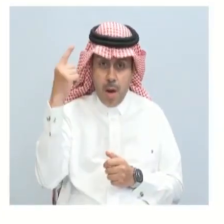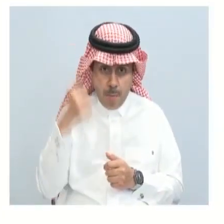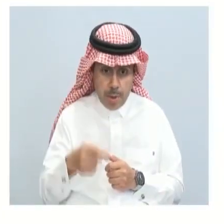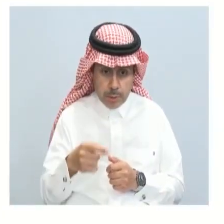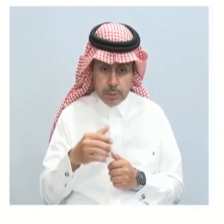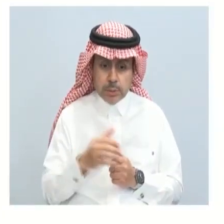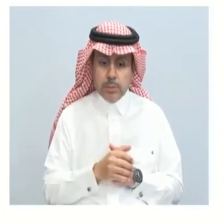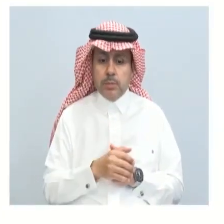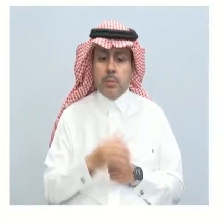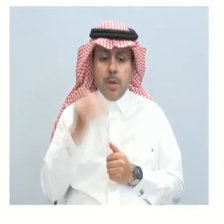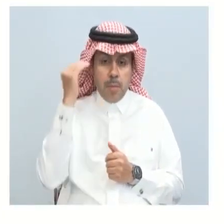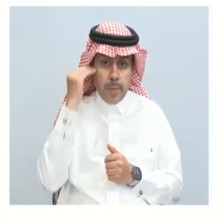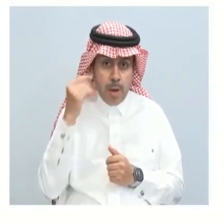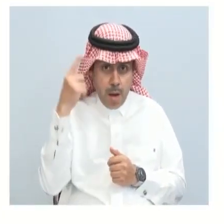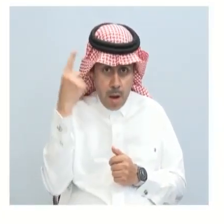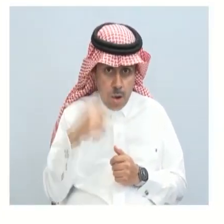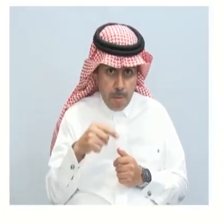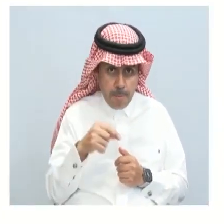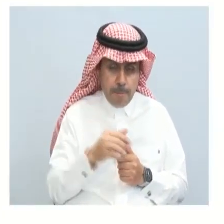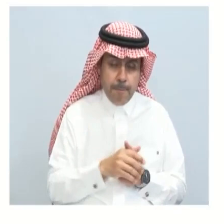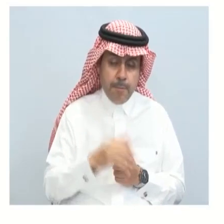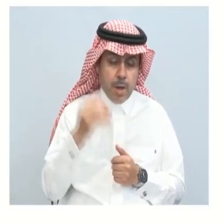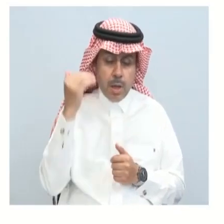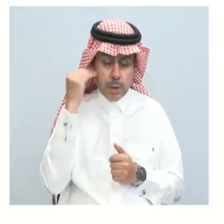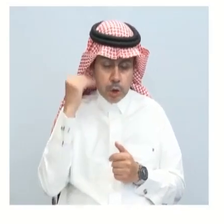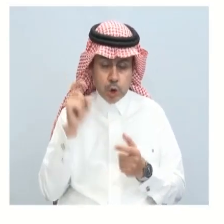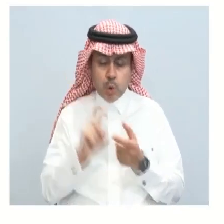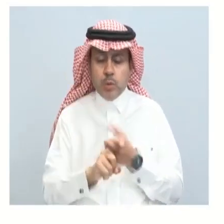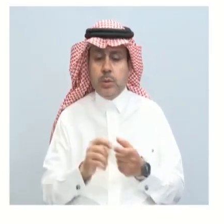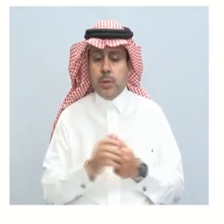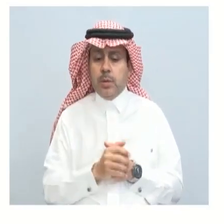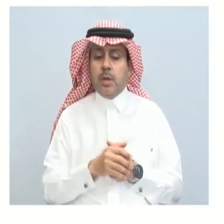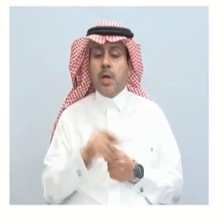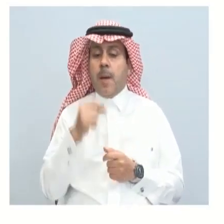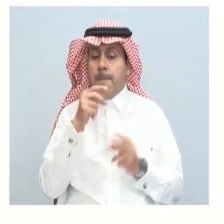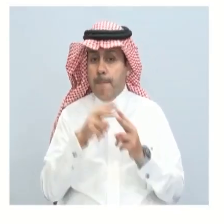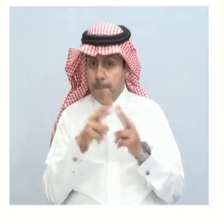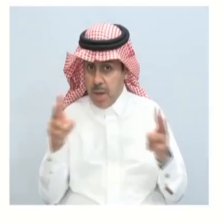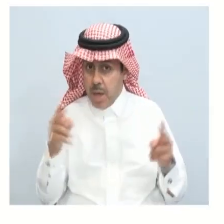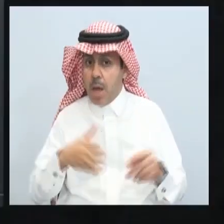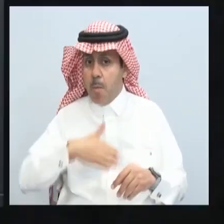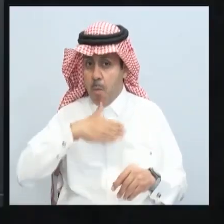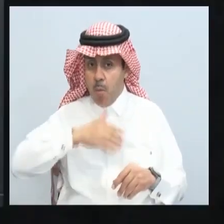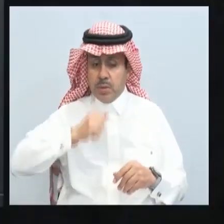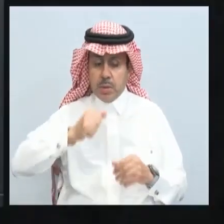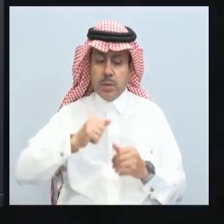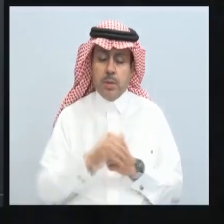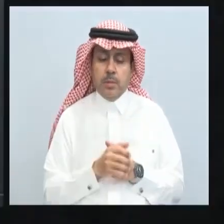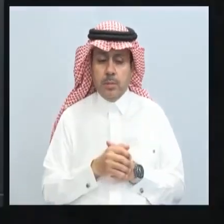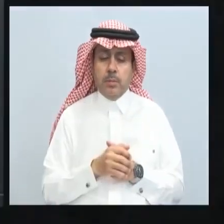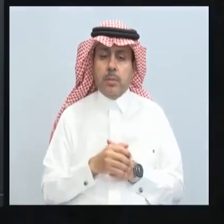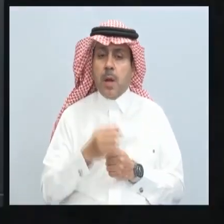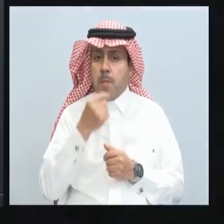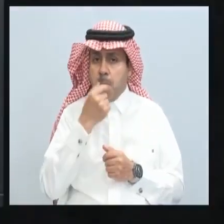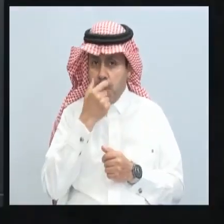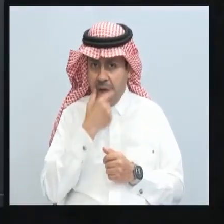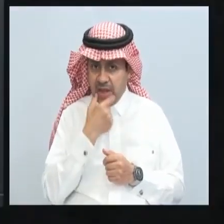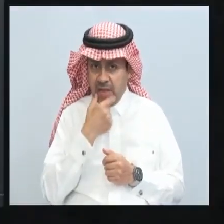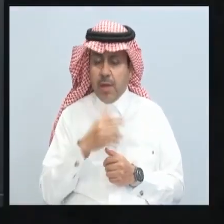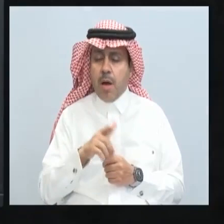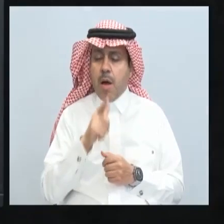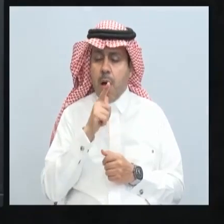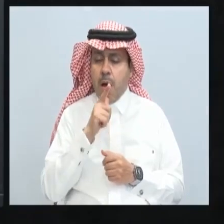المحرمات التي لم يذكرها الله سبحانه وتعالى في كتابه فان السنه المطهره